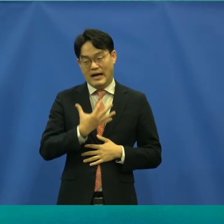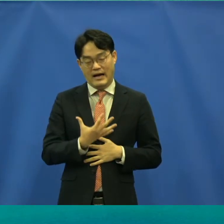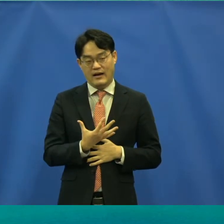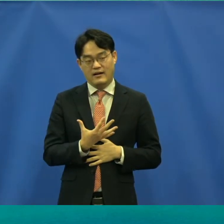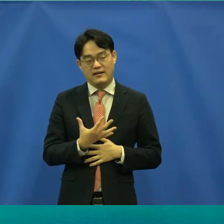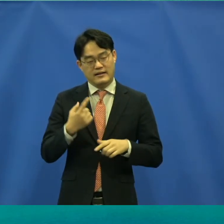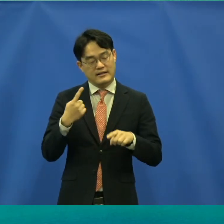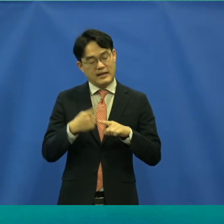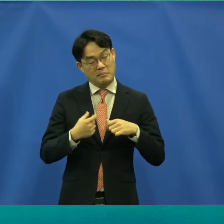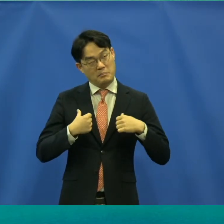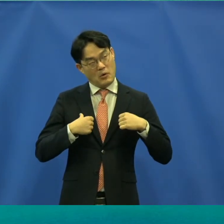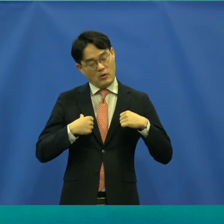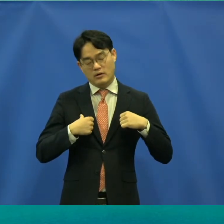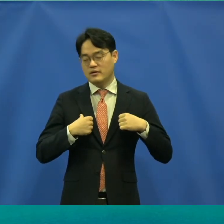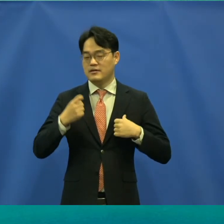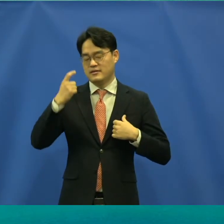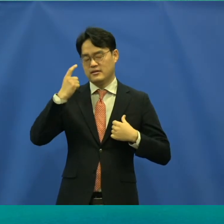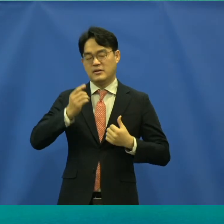보니까